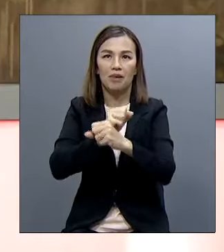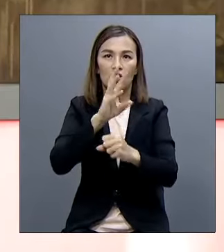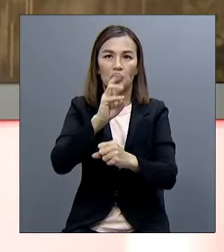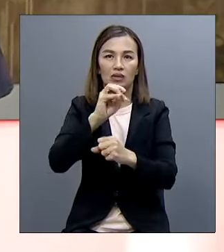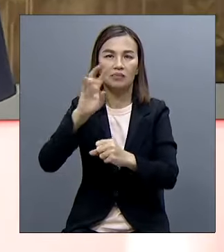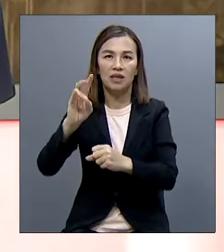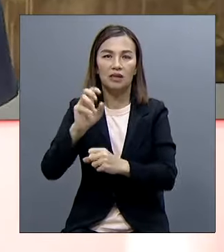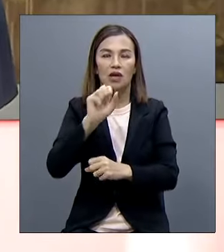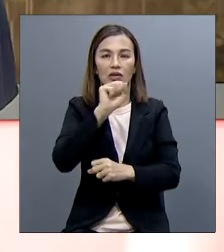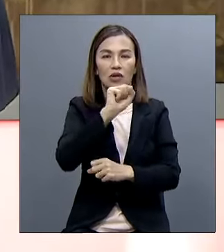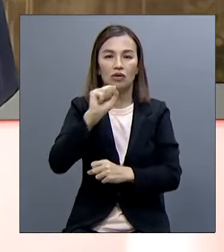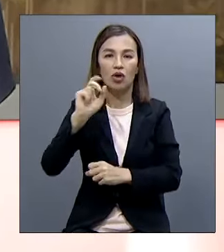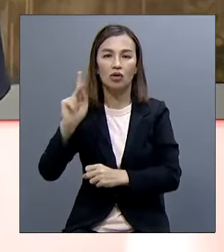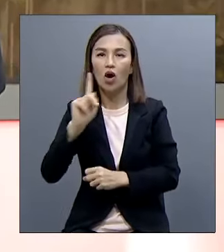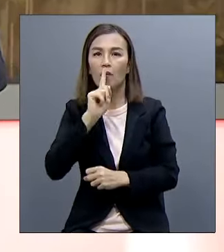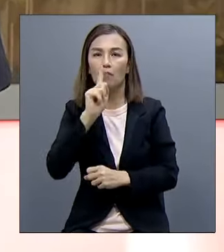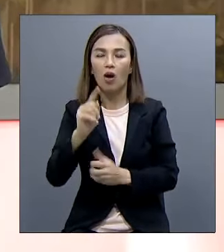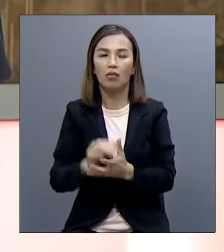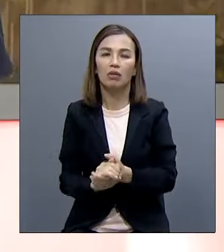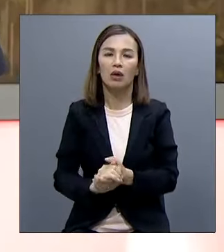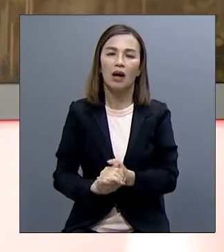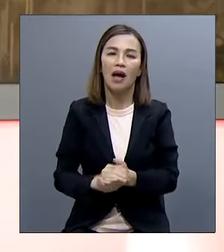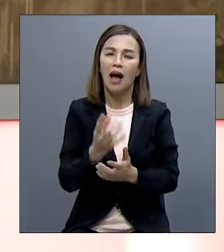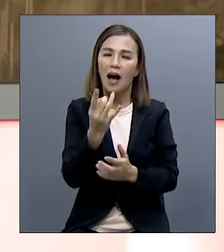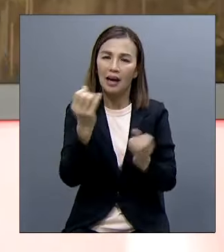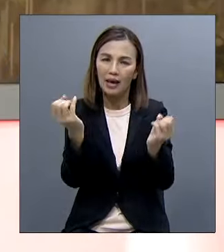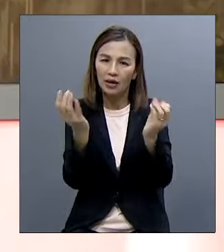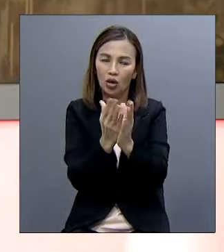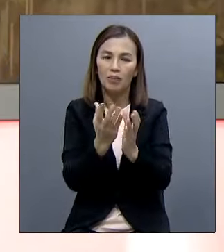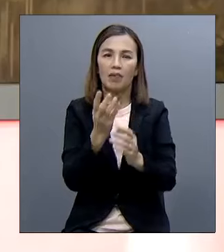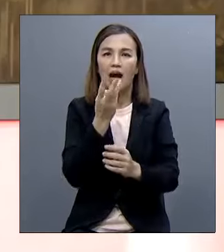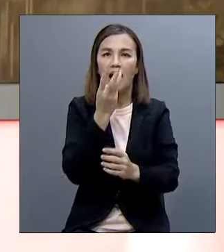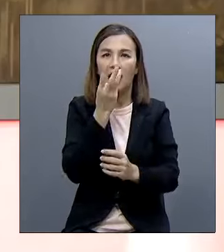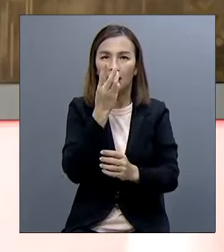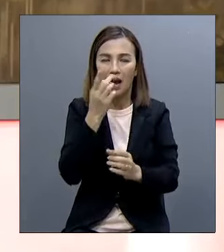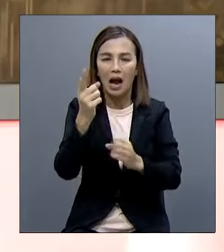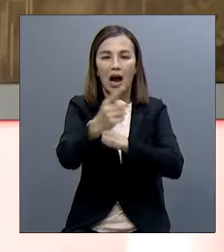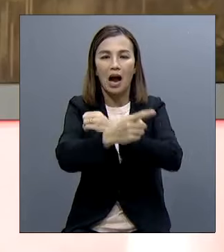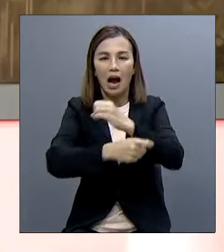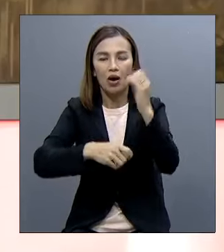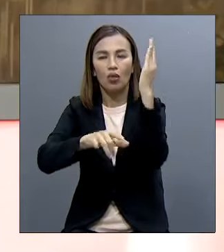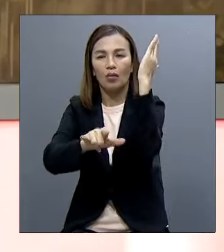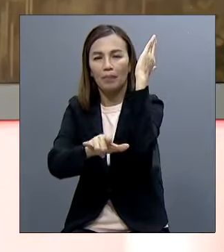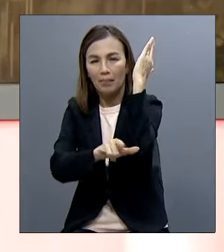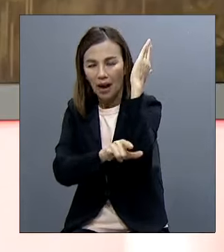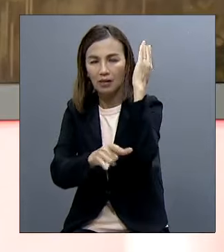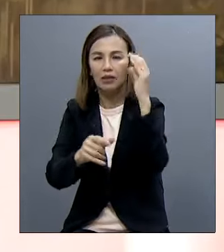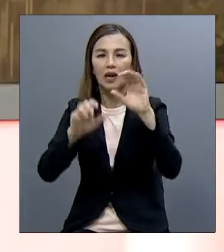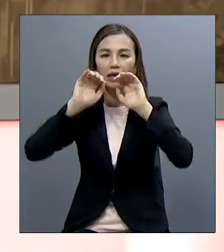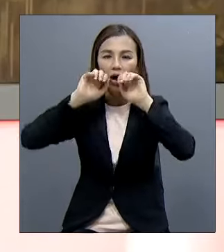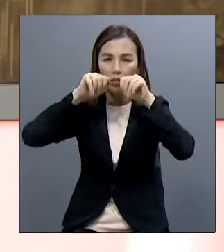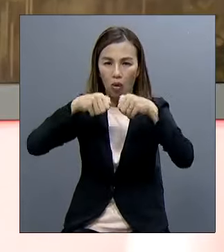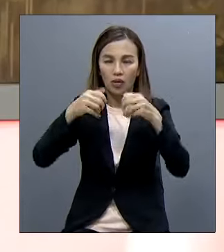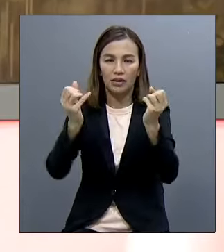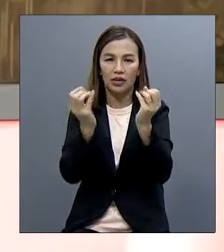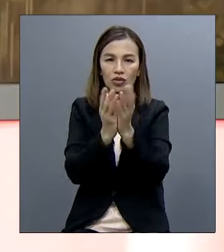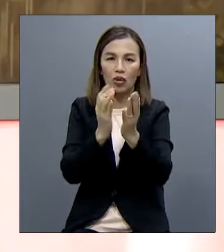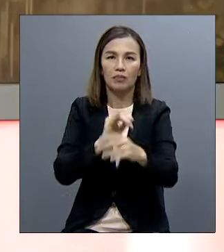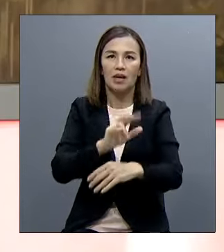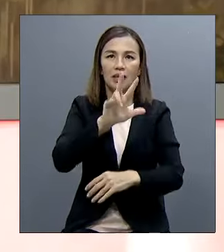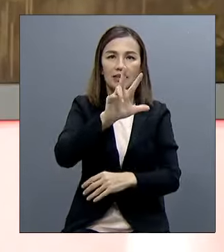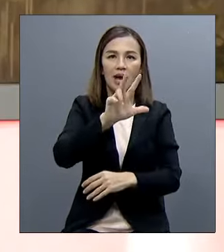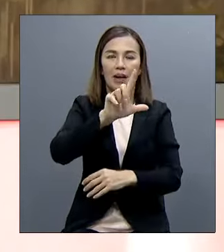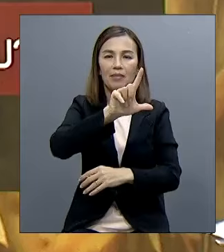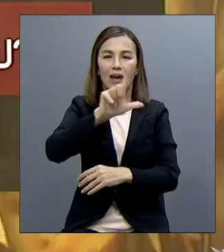รายงานนะคะว่าพืชที่จะได้รับผลกระทบค่ะอย่างเช่นข้าวมันสำปะหลังข้าวโพดเลี้ยงสัตว์นะคะพื้นที่ได้รับผลกระทบค่ะประมาณ 3ล2แสน